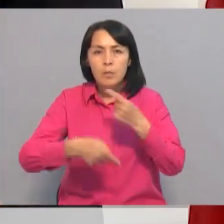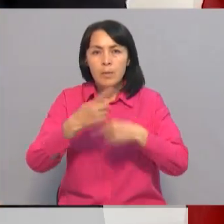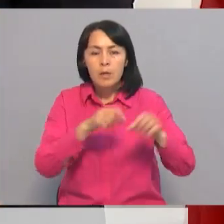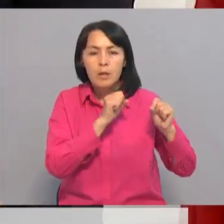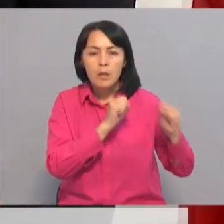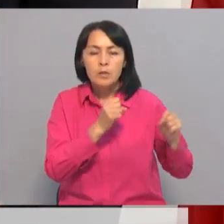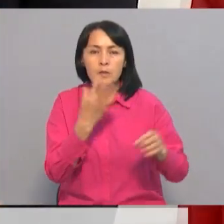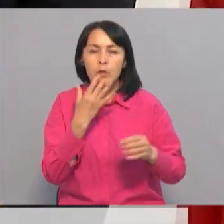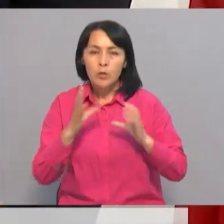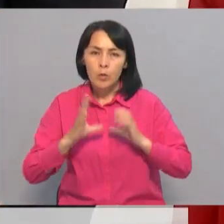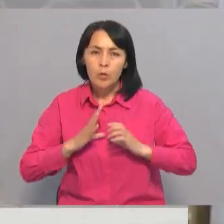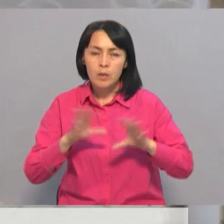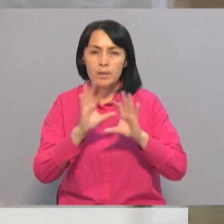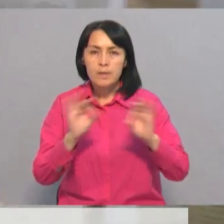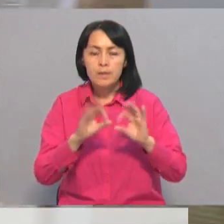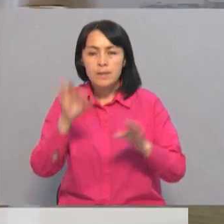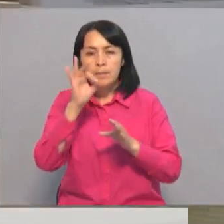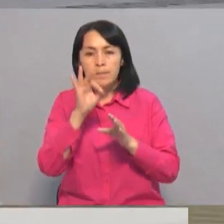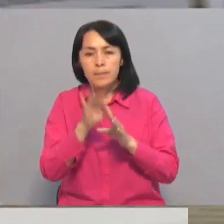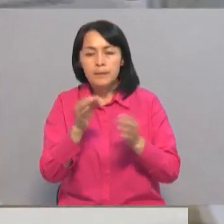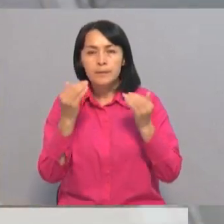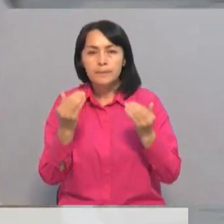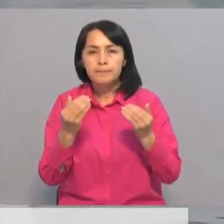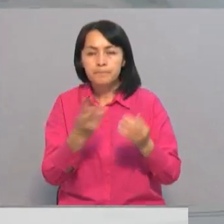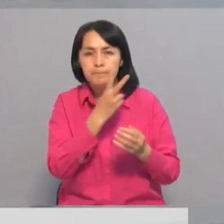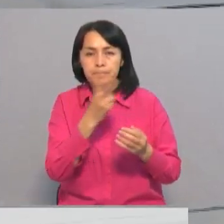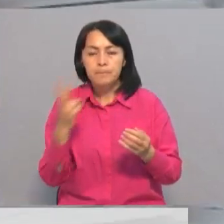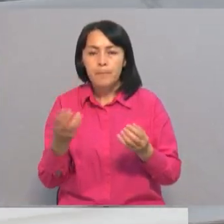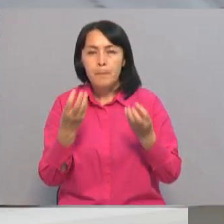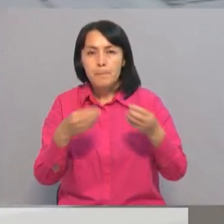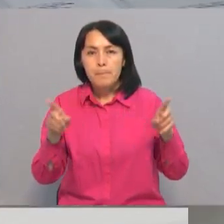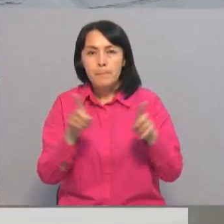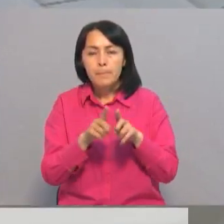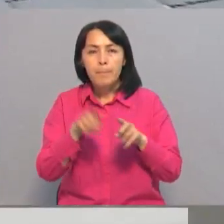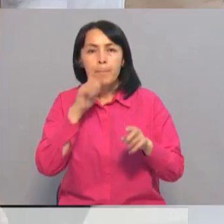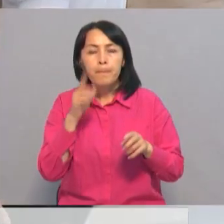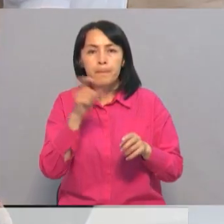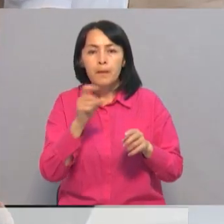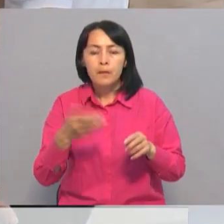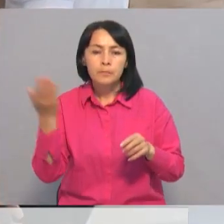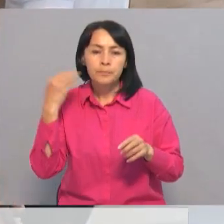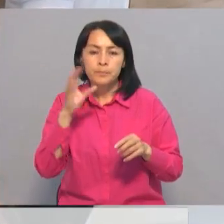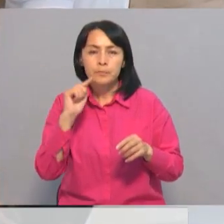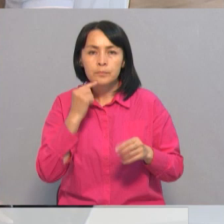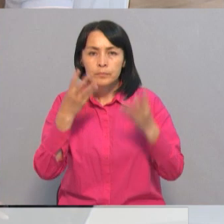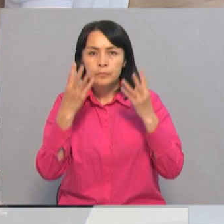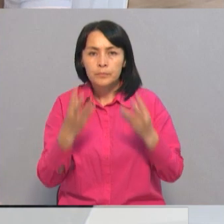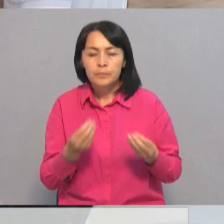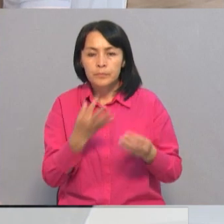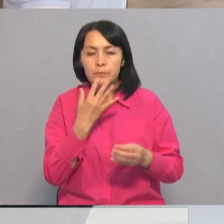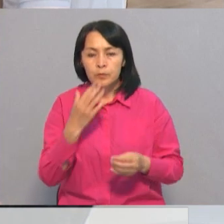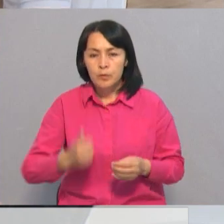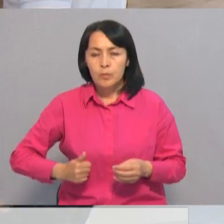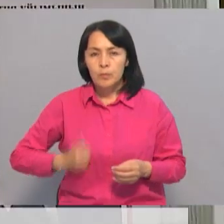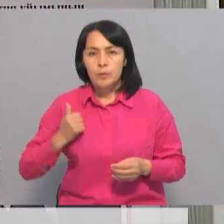аманаты және ұлттық құндылықтарды насихаттау мақсатында қарастырылады. Сонымен қатар жастарға саяси қуғын сүргін құрбандарының ұлтшылдық